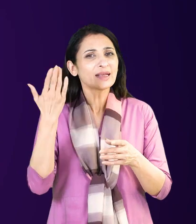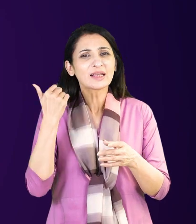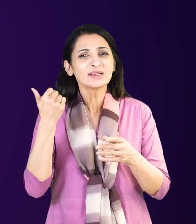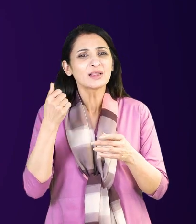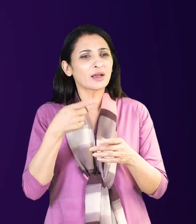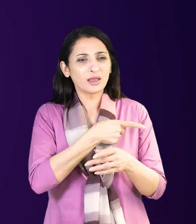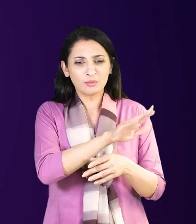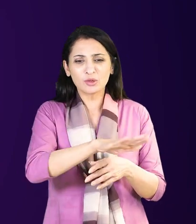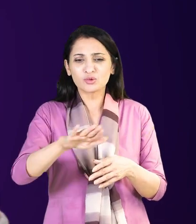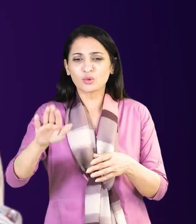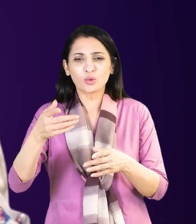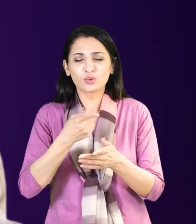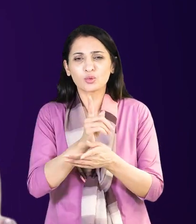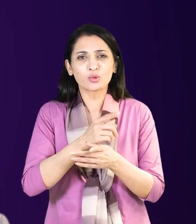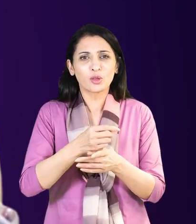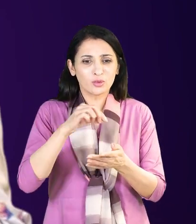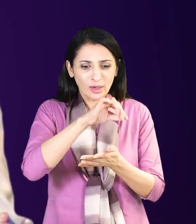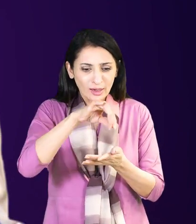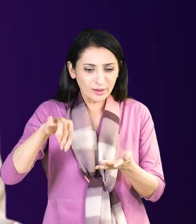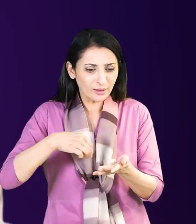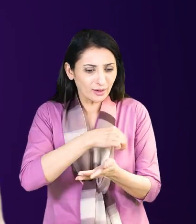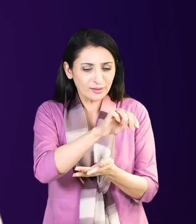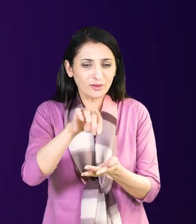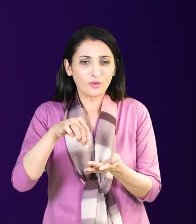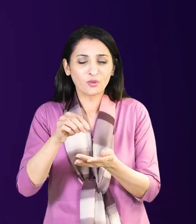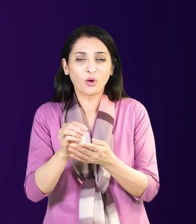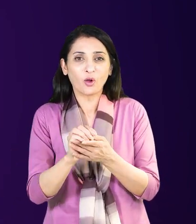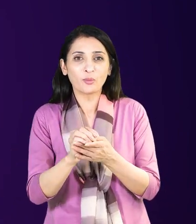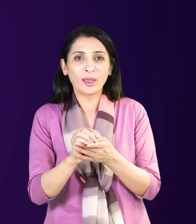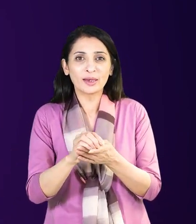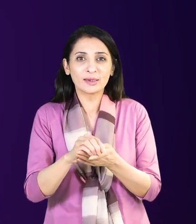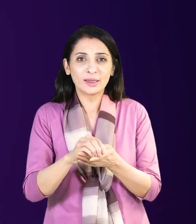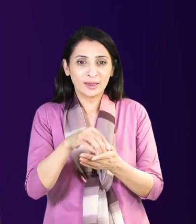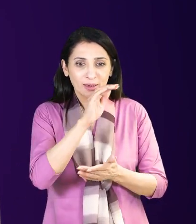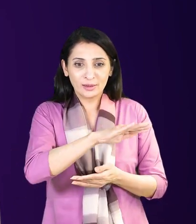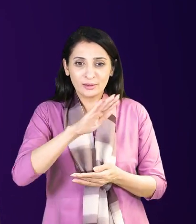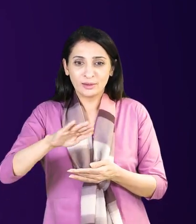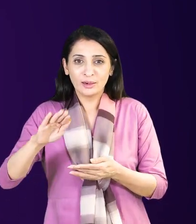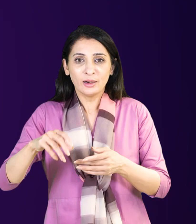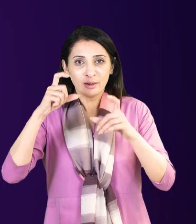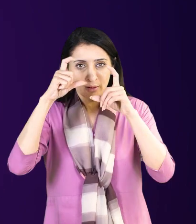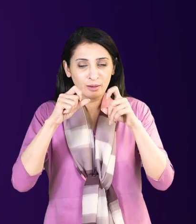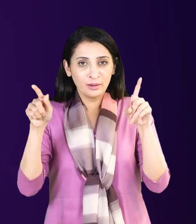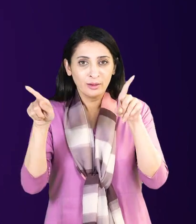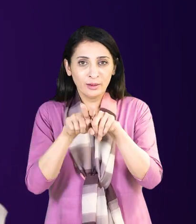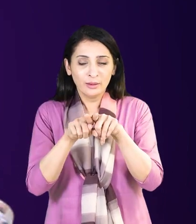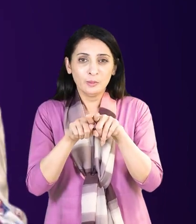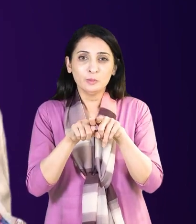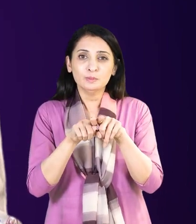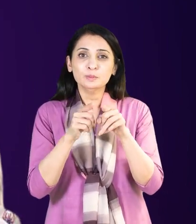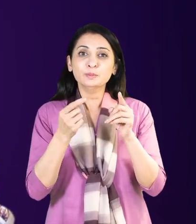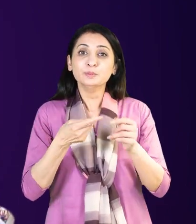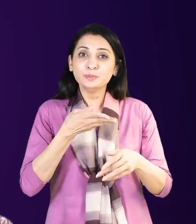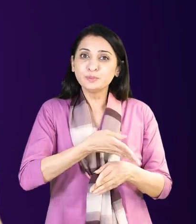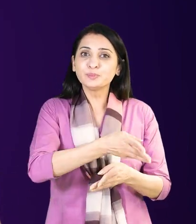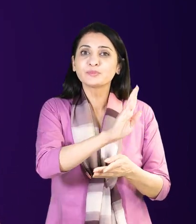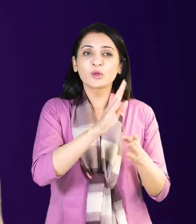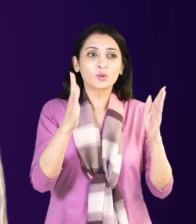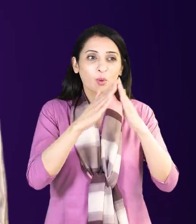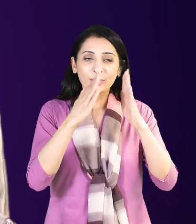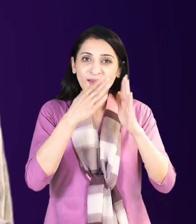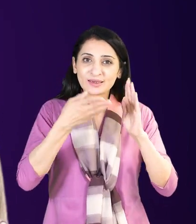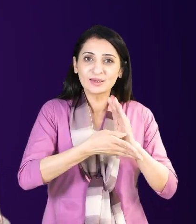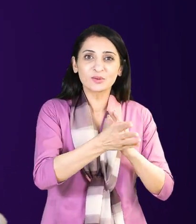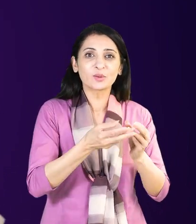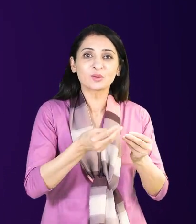होता है। मुझे याद है कि मैंने कटआउट्स बनाए अपने लिटिल फीट के और मैंने अपने हर बच्चे के पिक्चर के साथ उसके बड़े जाके आई वुड गो